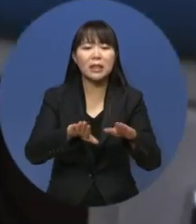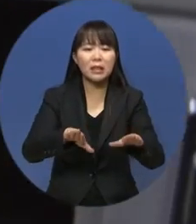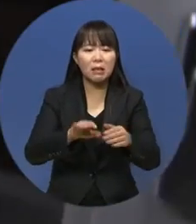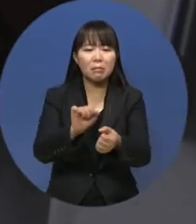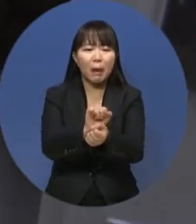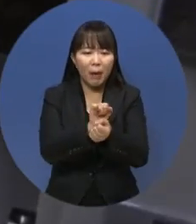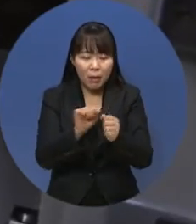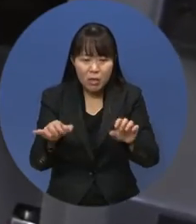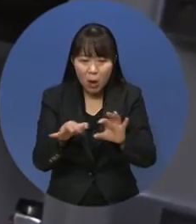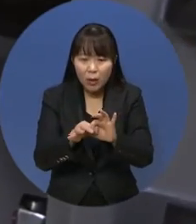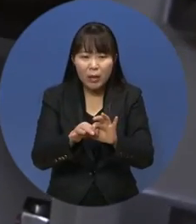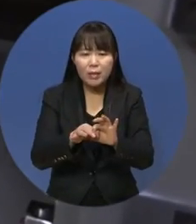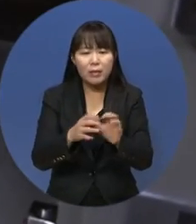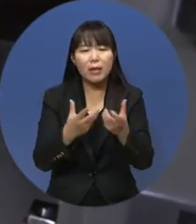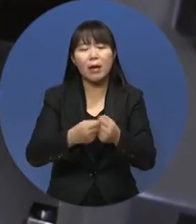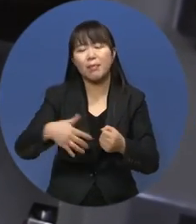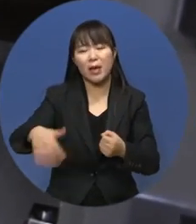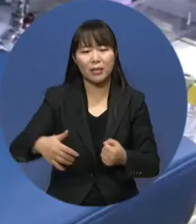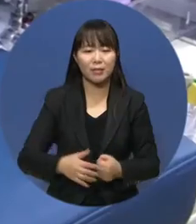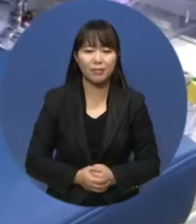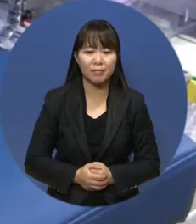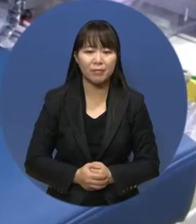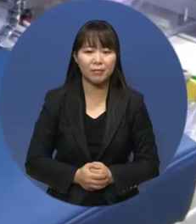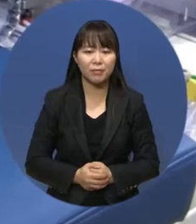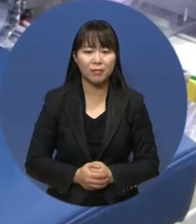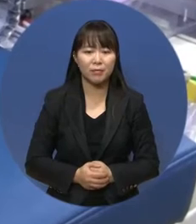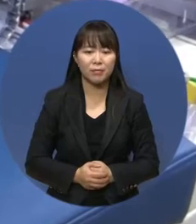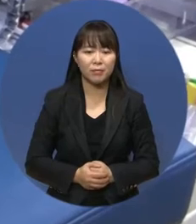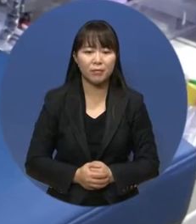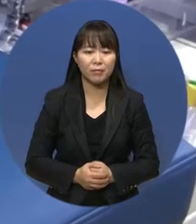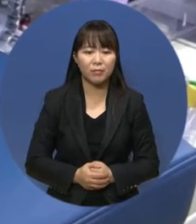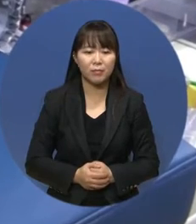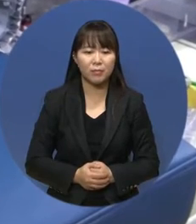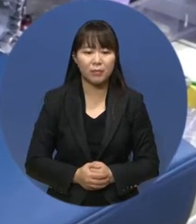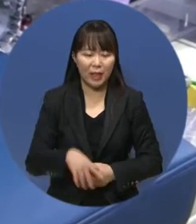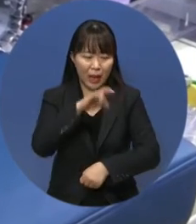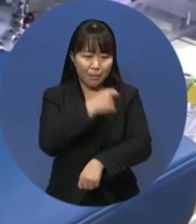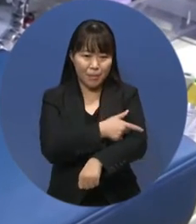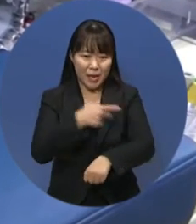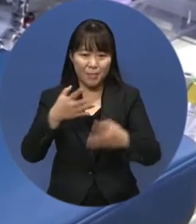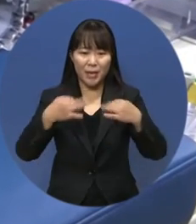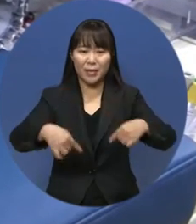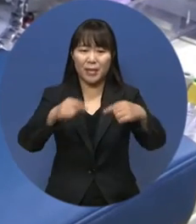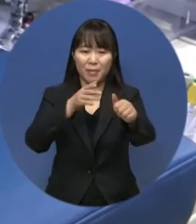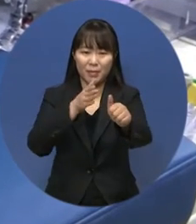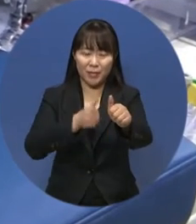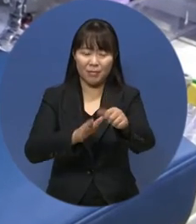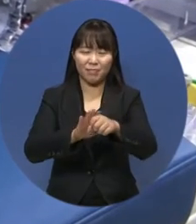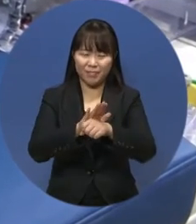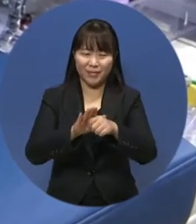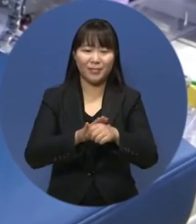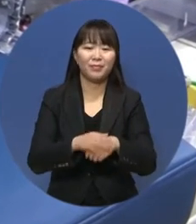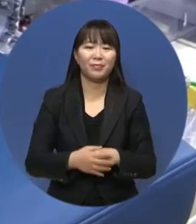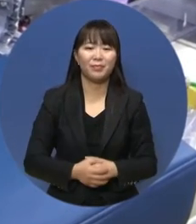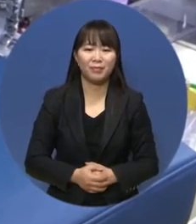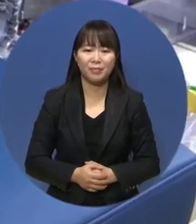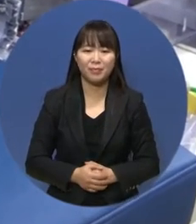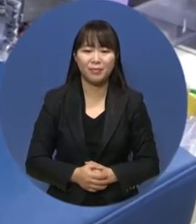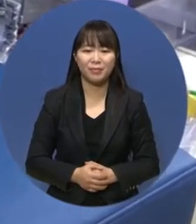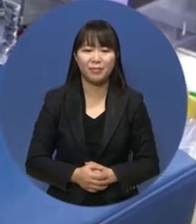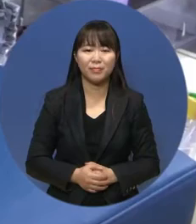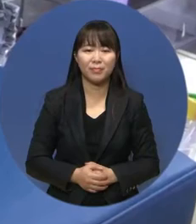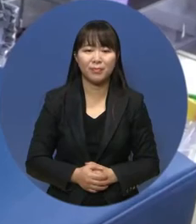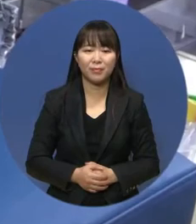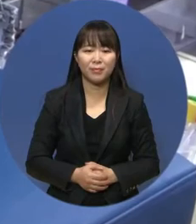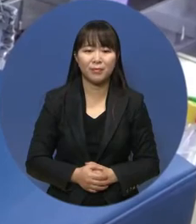감염으로 연결된 사례는 없었습니다 첫날에 많이 동참해 주세요 사랑합니다 복지 tv